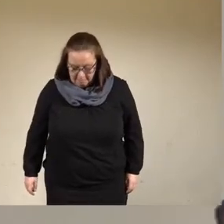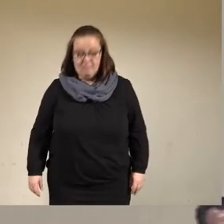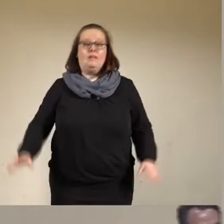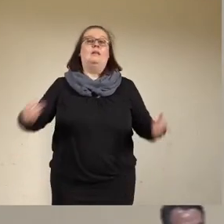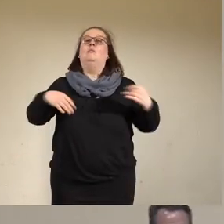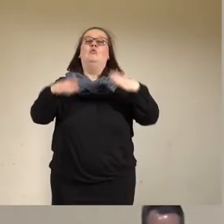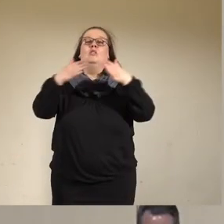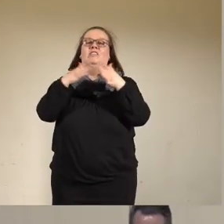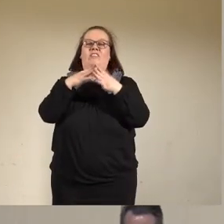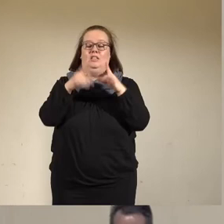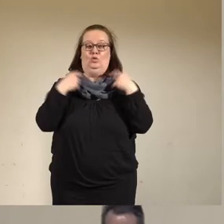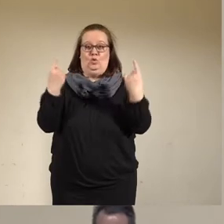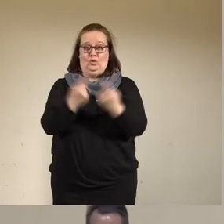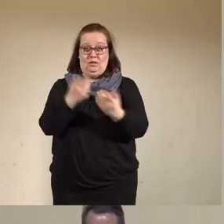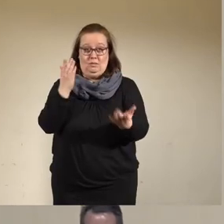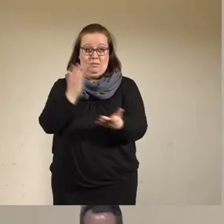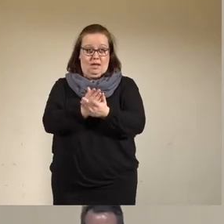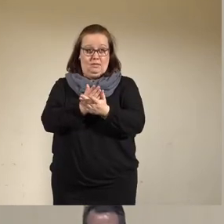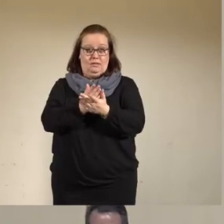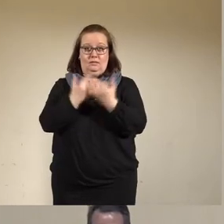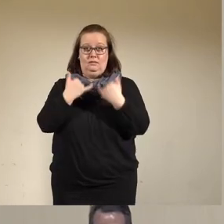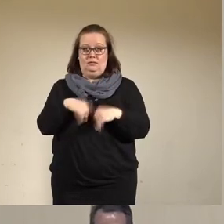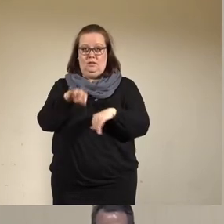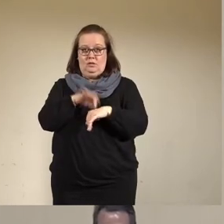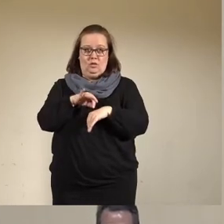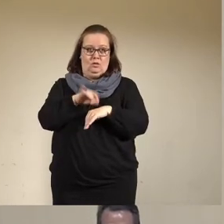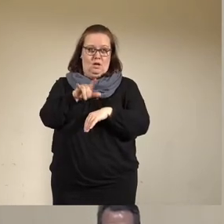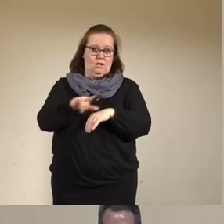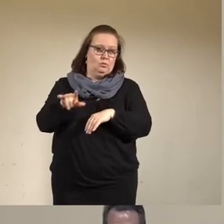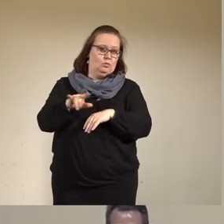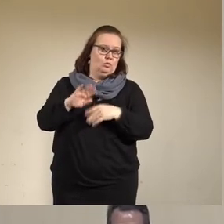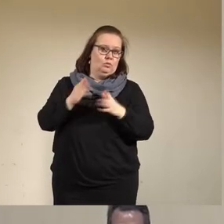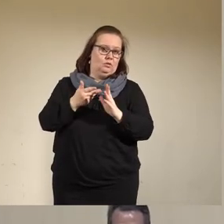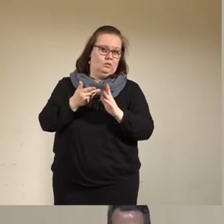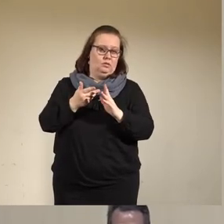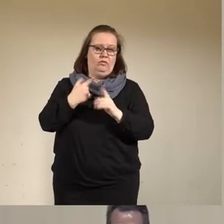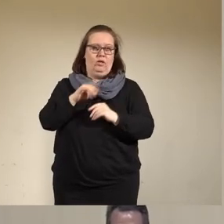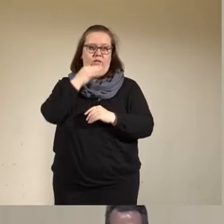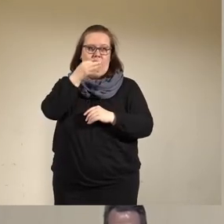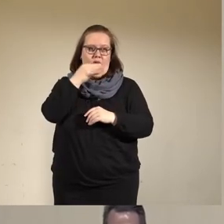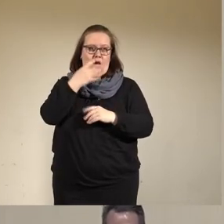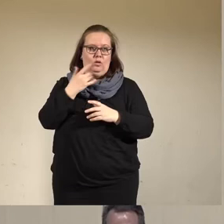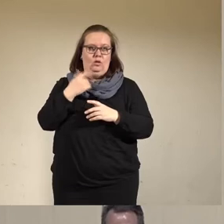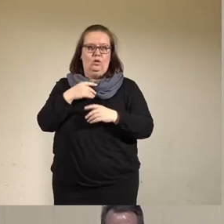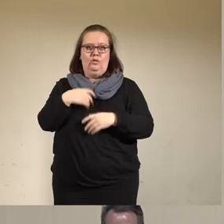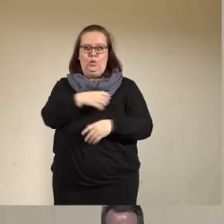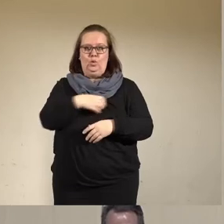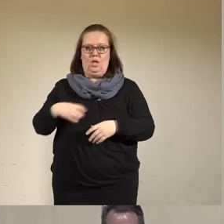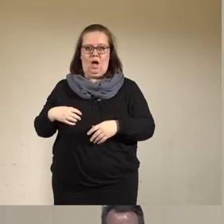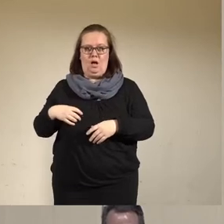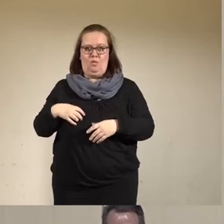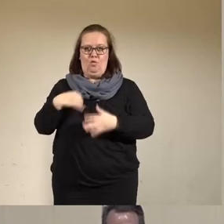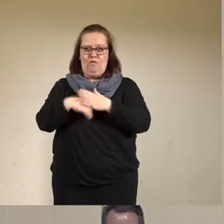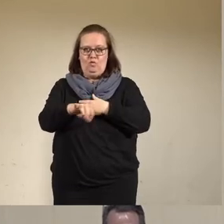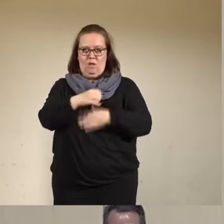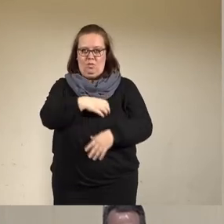die Fraktionsrunde beendet. Ich würde Herrn Dr. Lammes kurz bitten, zu der aufgeworfenen Frage Dynamo noch mal